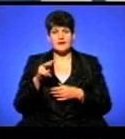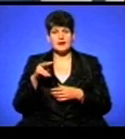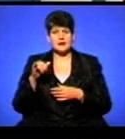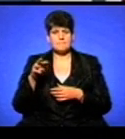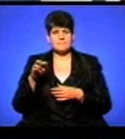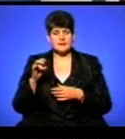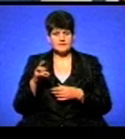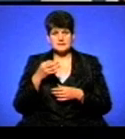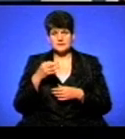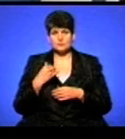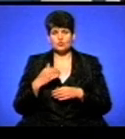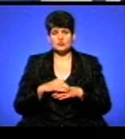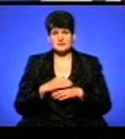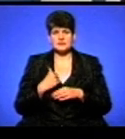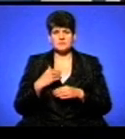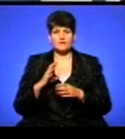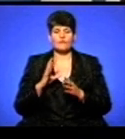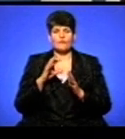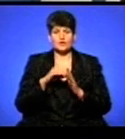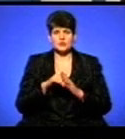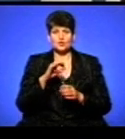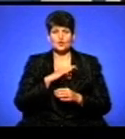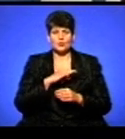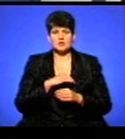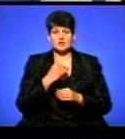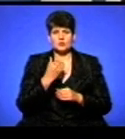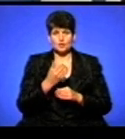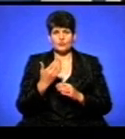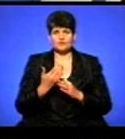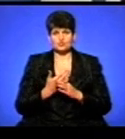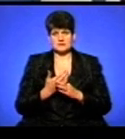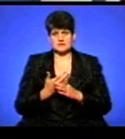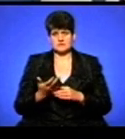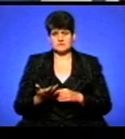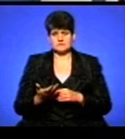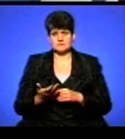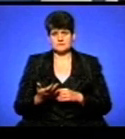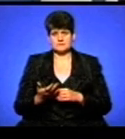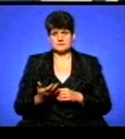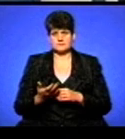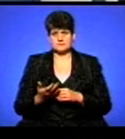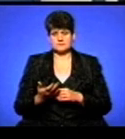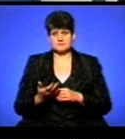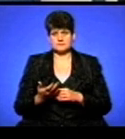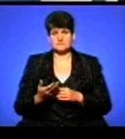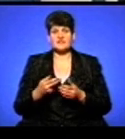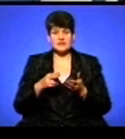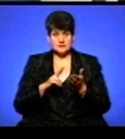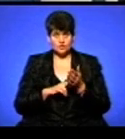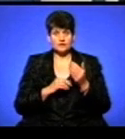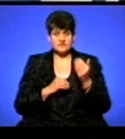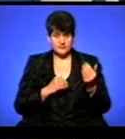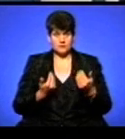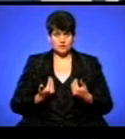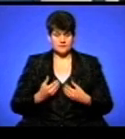ласка, чи мені будуть входити доходи його в субсидію? Він зареєстрований з вами і